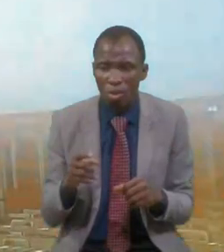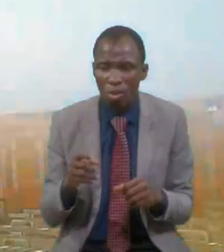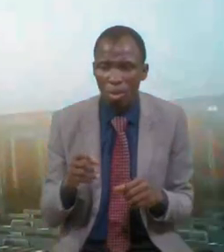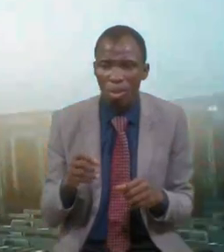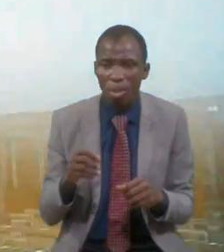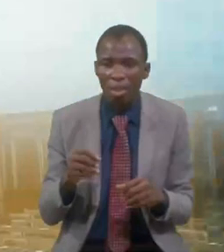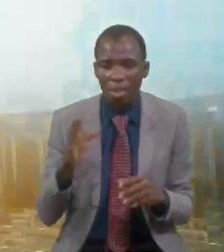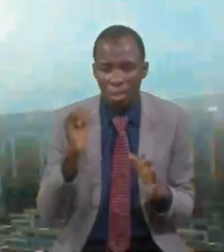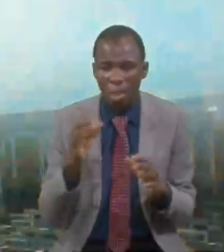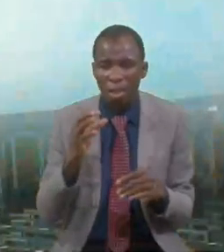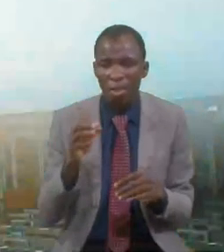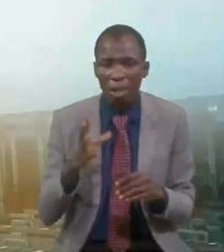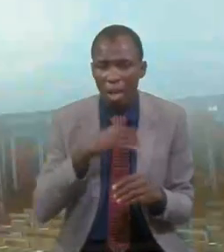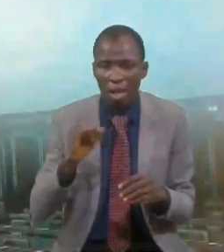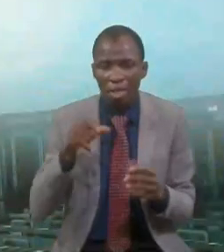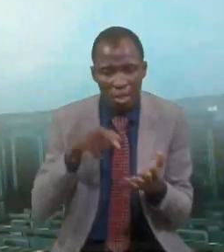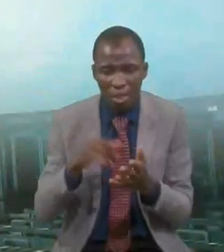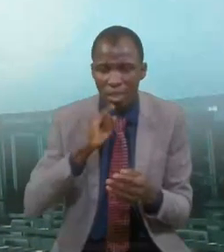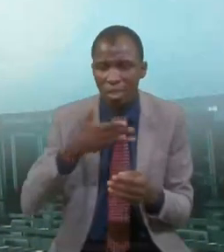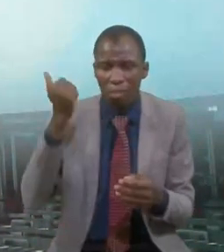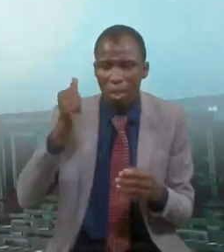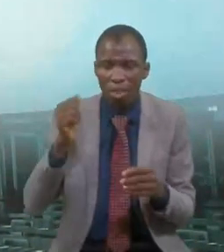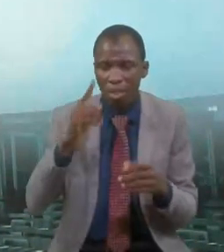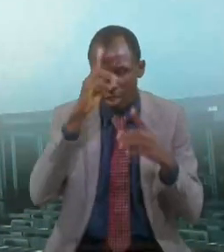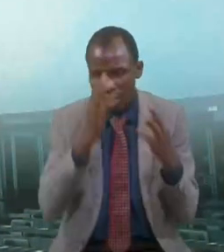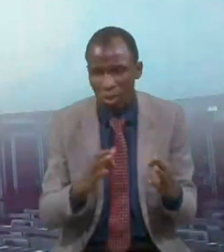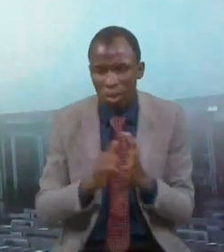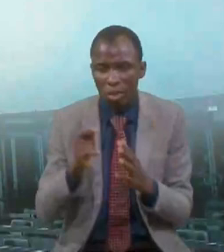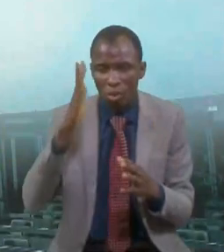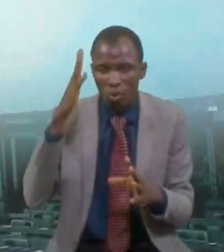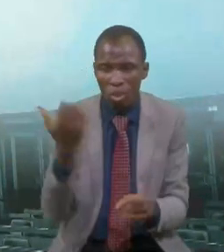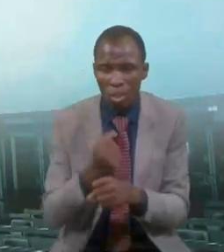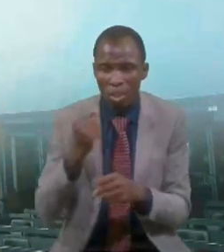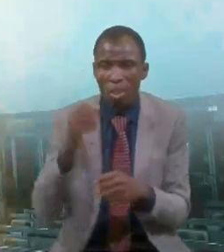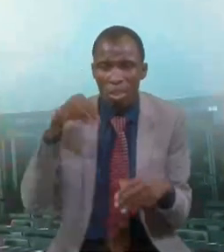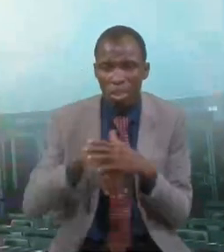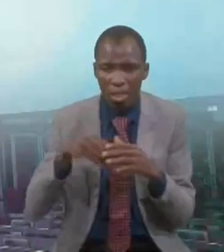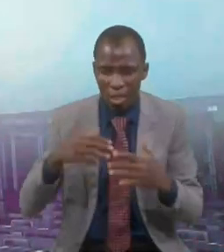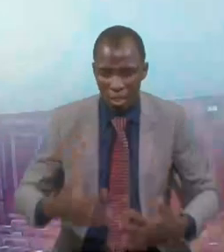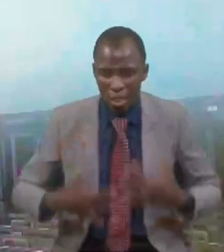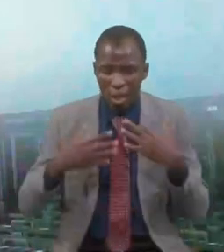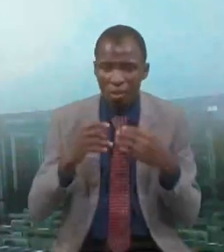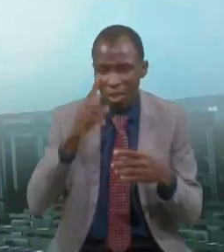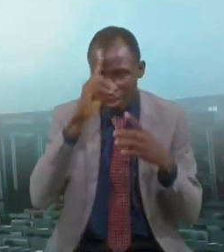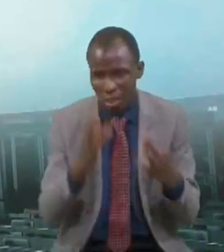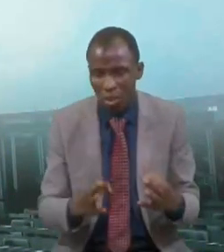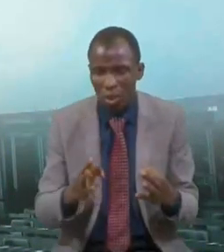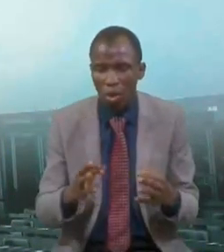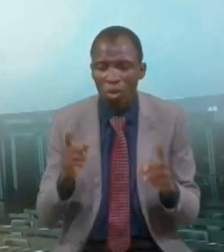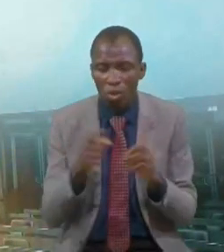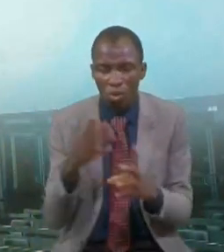même voici la meilleure décision que vous ayez prise dans la vie la décision d'avoir un changement